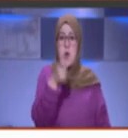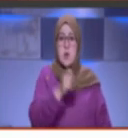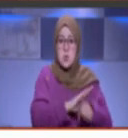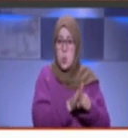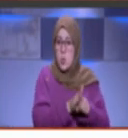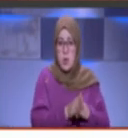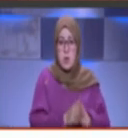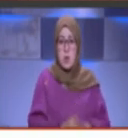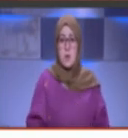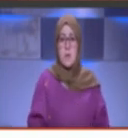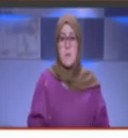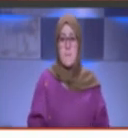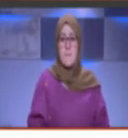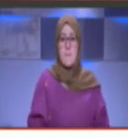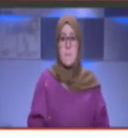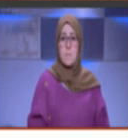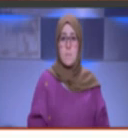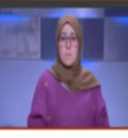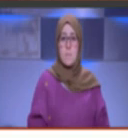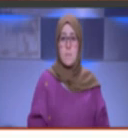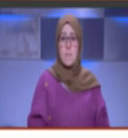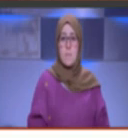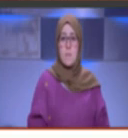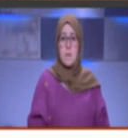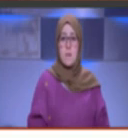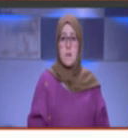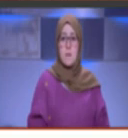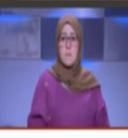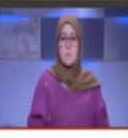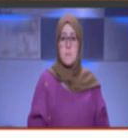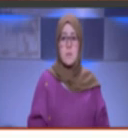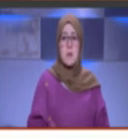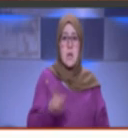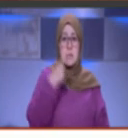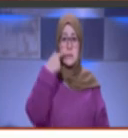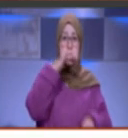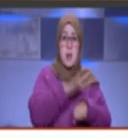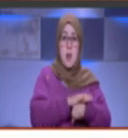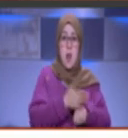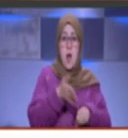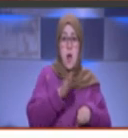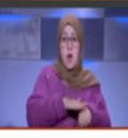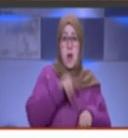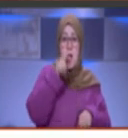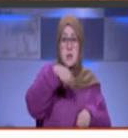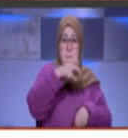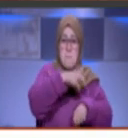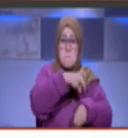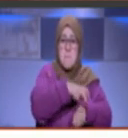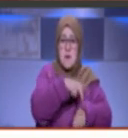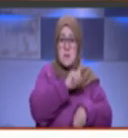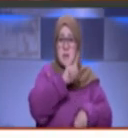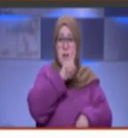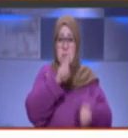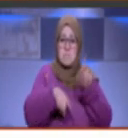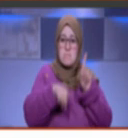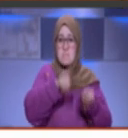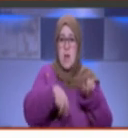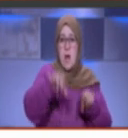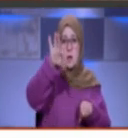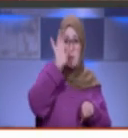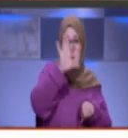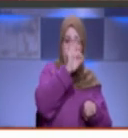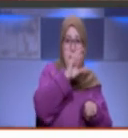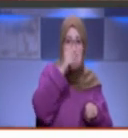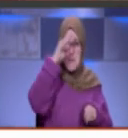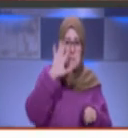ذهب الى المستشفى اللي هي سكرت سانت توماس وتلقى الاكسجين اللي هو العلاج الدعم اللي موجود